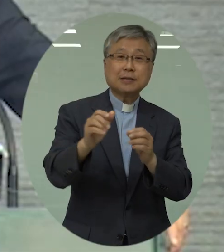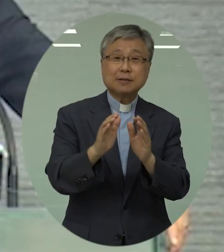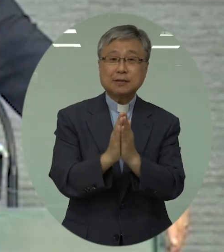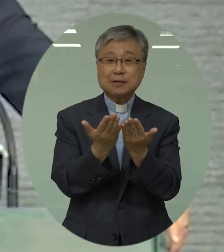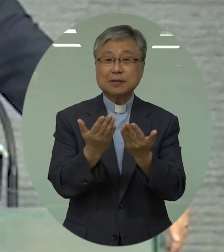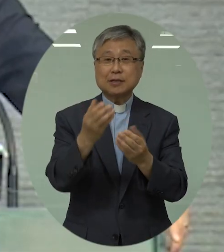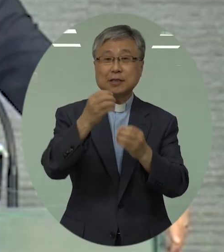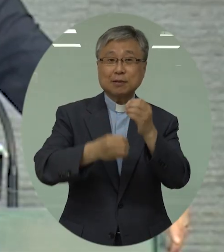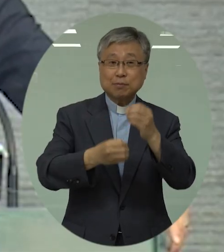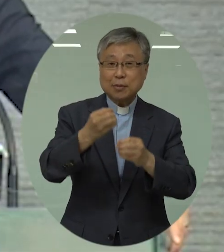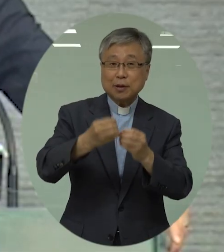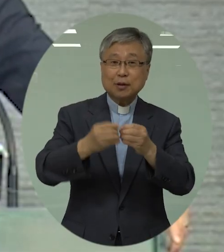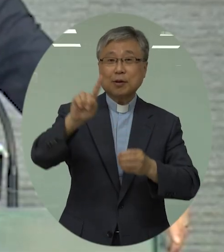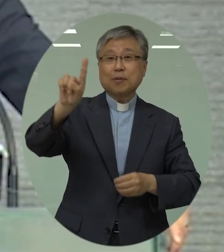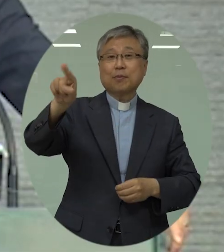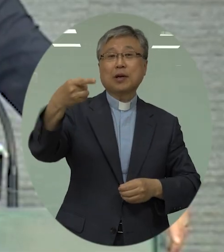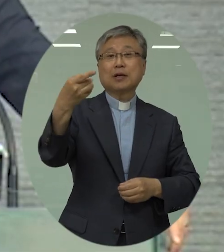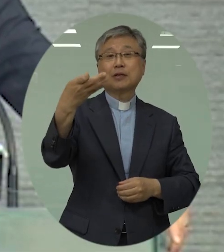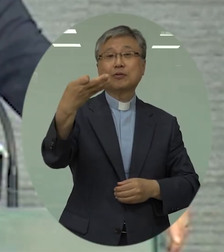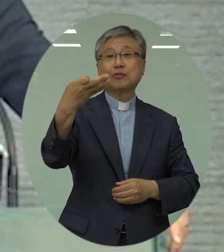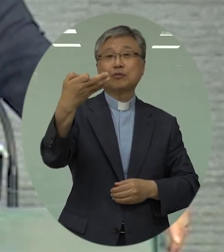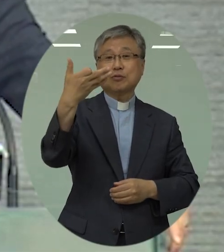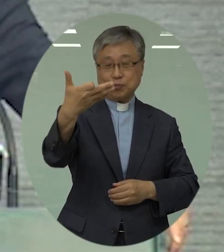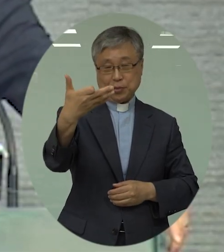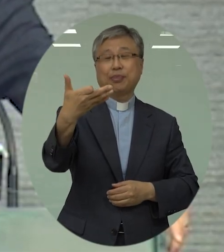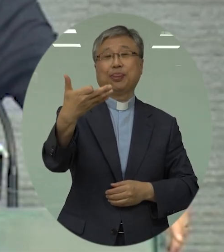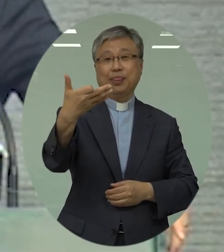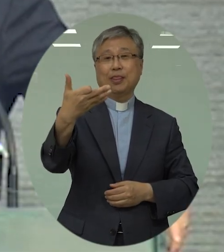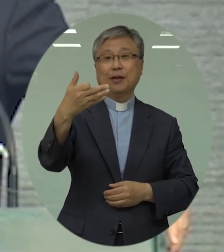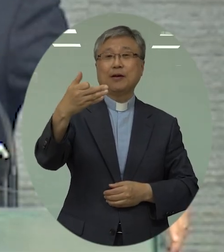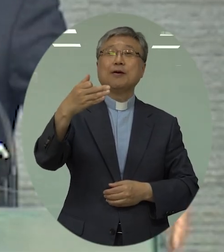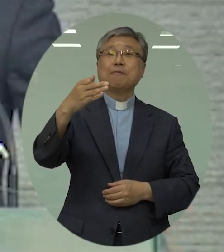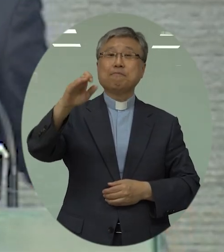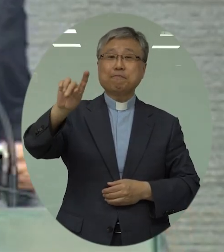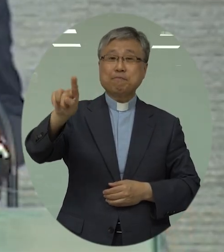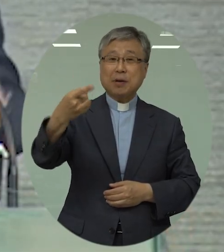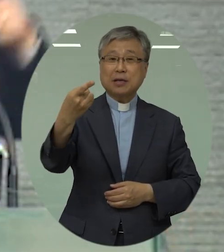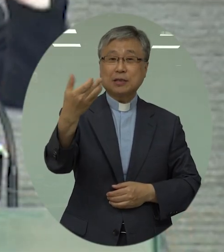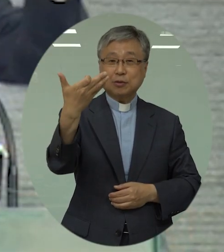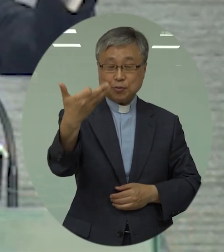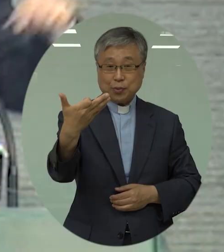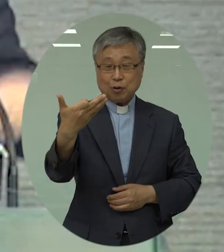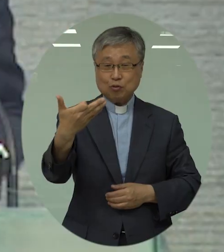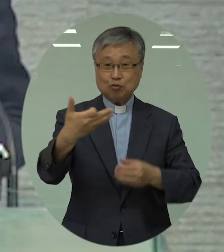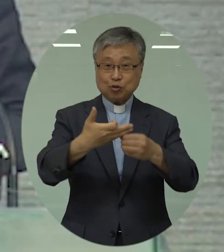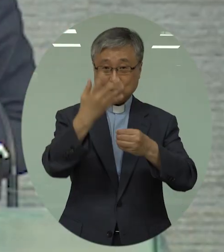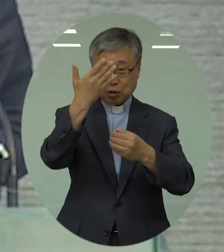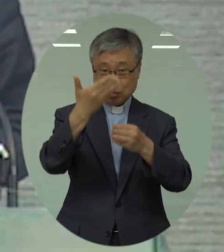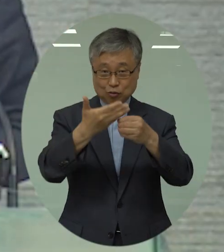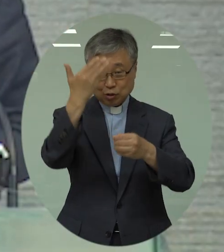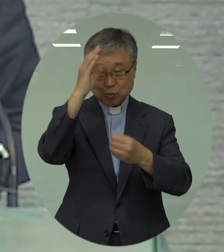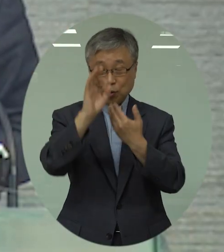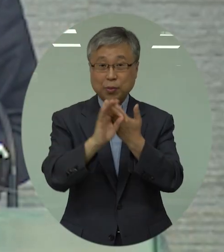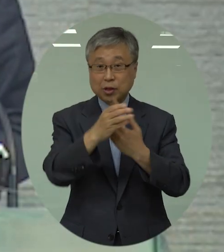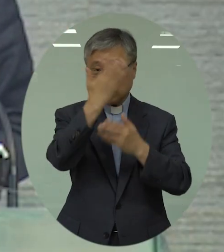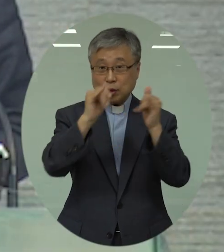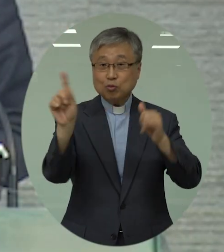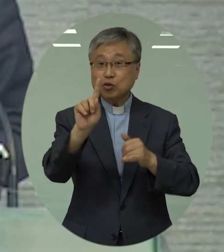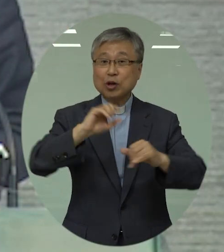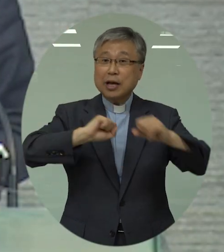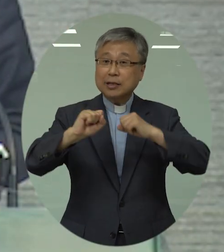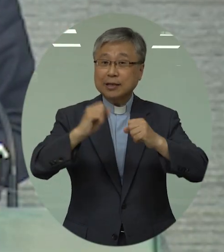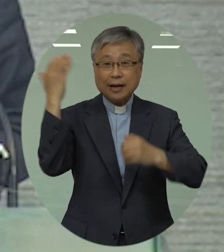뭐예요? 시편 119편이죠. 시편 119편의 9절에 보시면 청년이 무엇으로 행실을 깨끗게